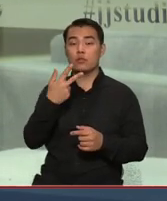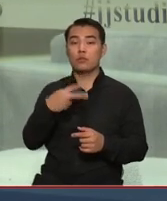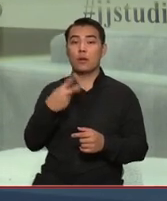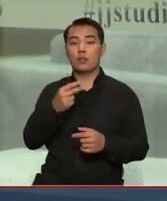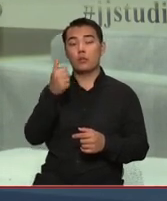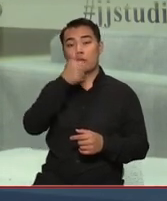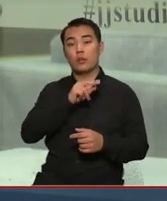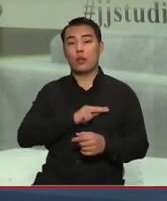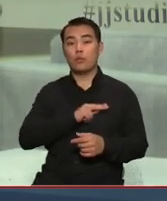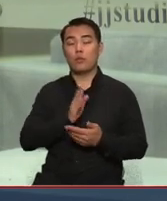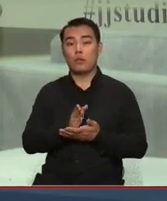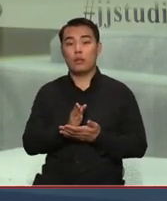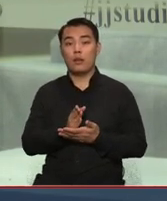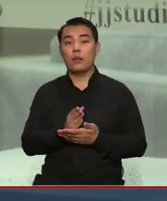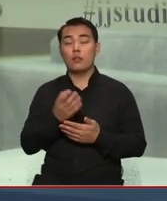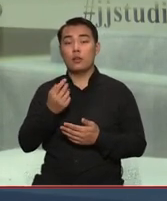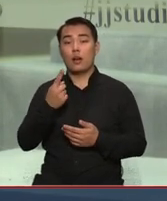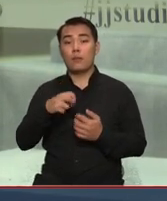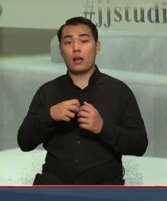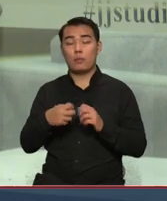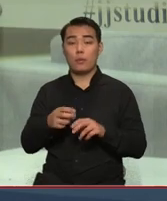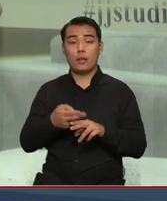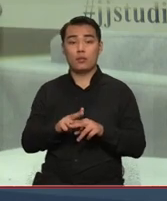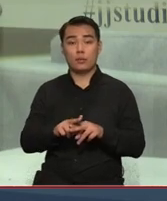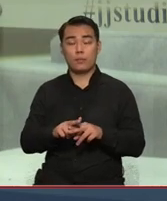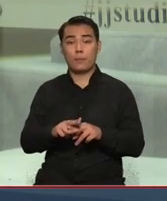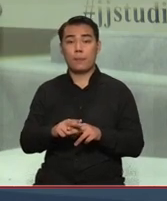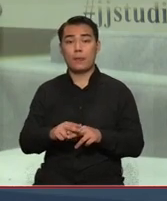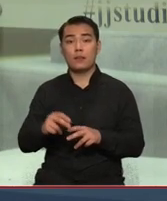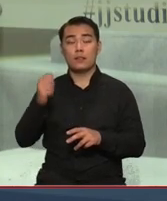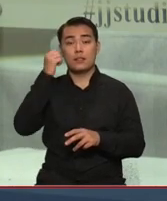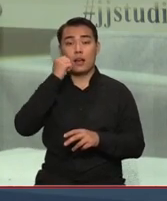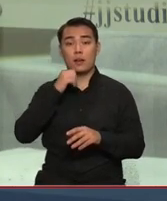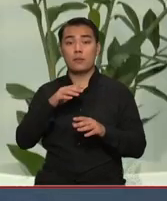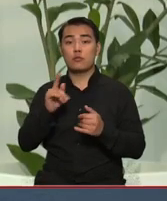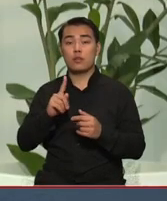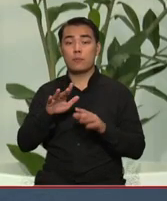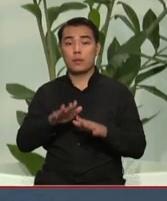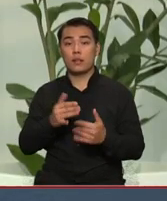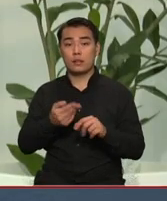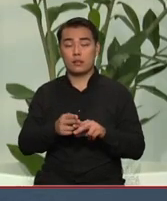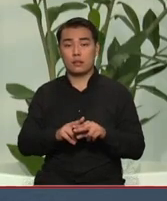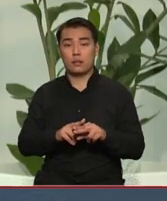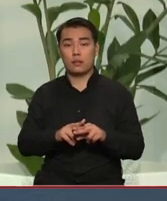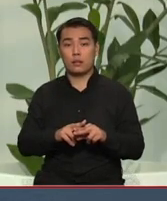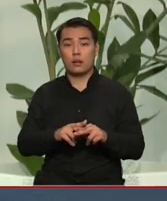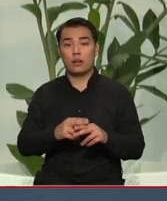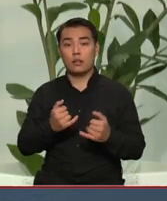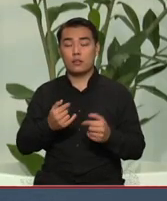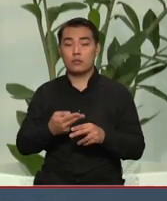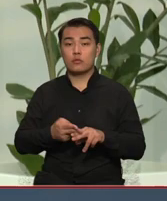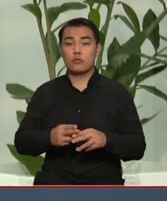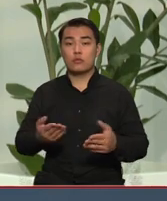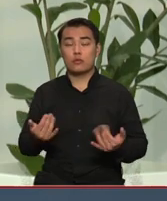жұмыс жасайды. Одан кейін тағы бір мәселе, біз жаңа айтып өттім, ескі кен орындар деп. Ескі кен орындар өмірін ұзарту